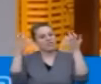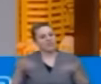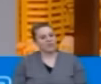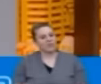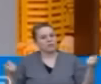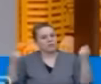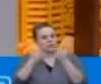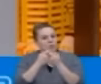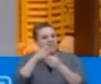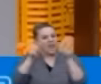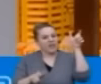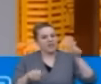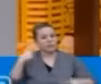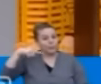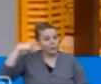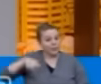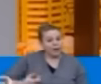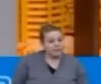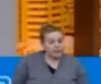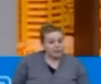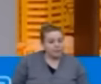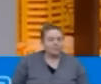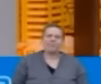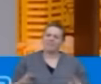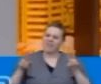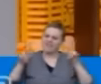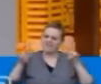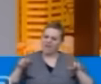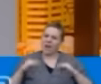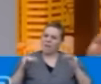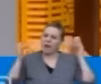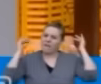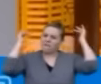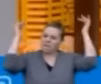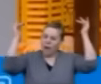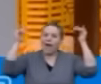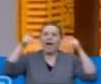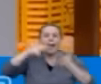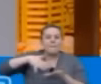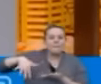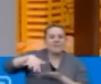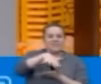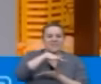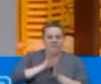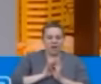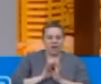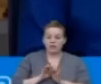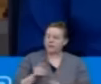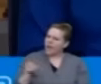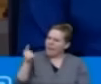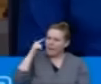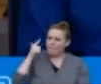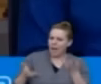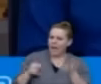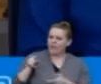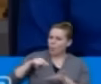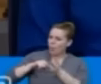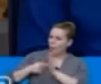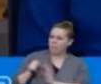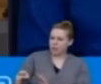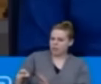לגבי אנשים מושחתים ברמה מאוד גבוהה שנמצאים בסביבה. אתה מעריך שהוא לא